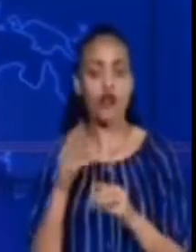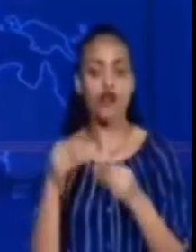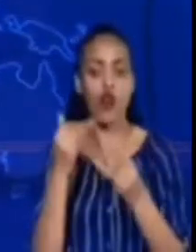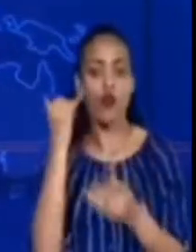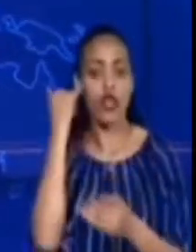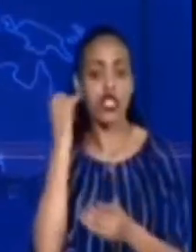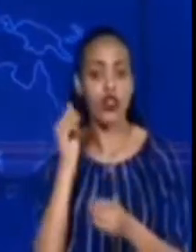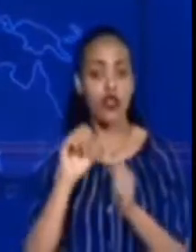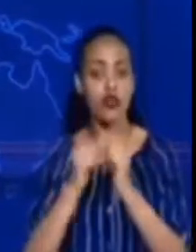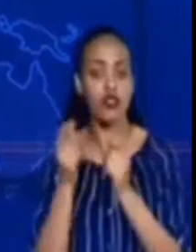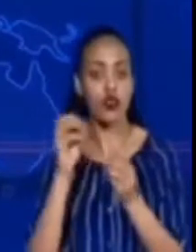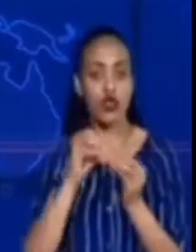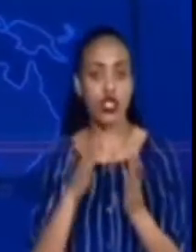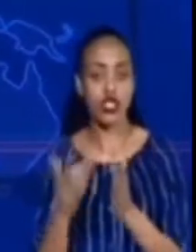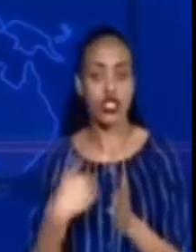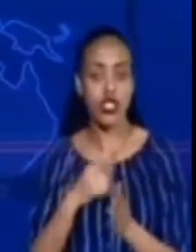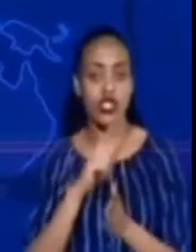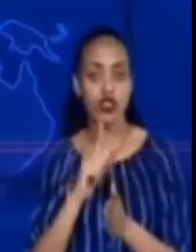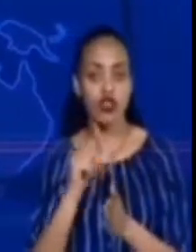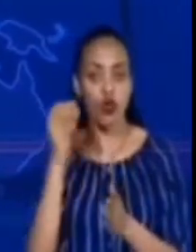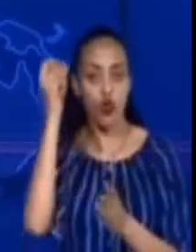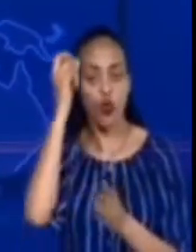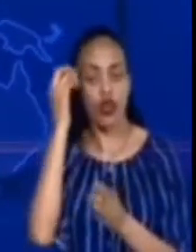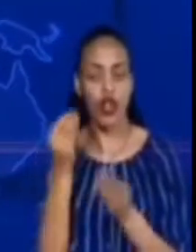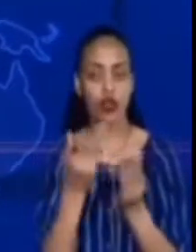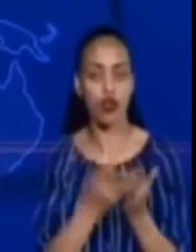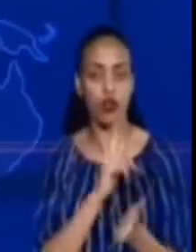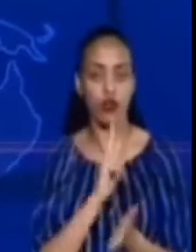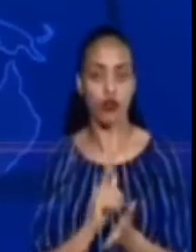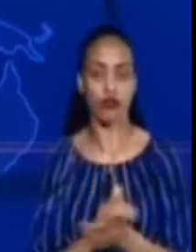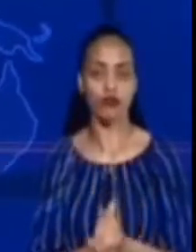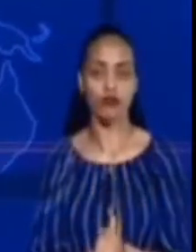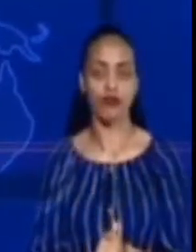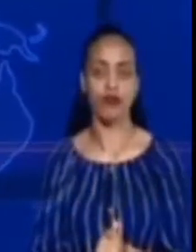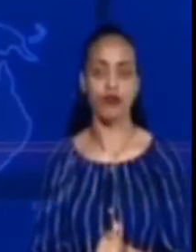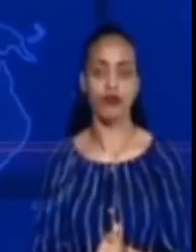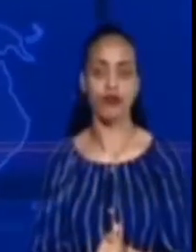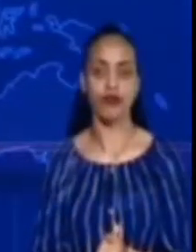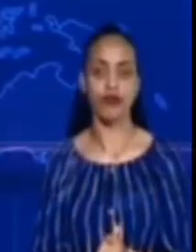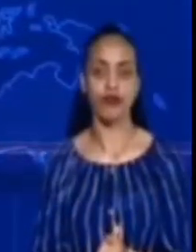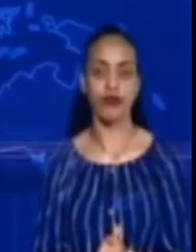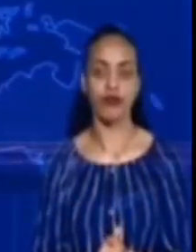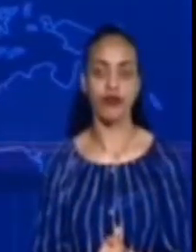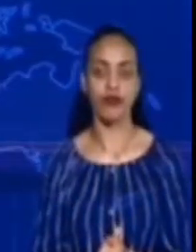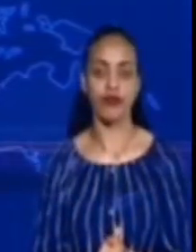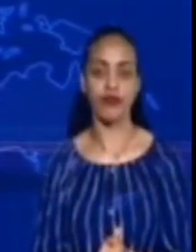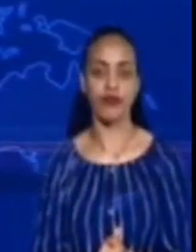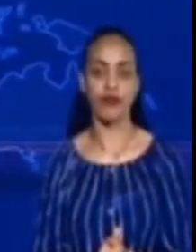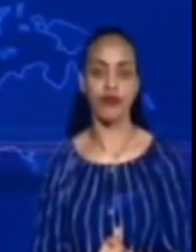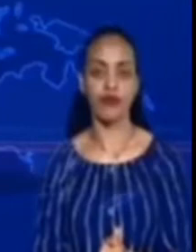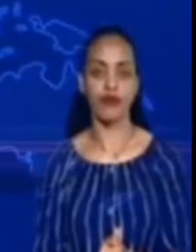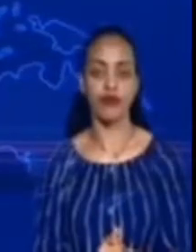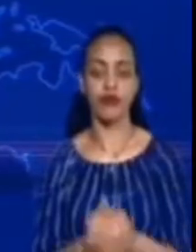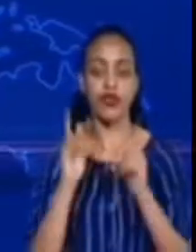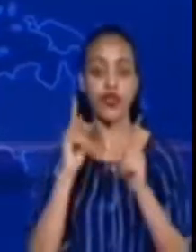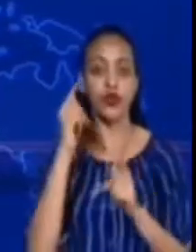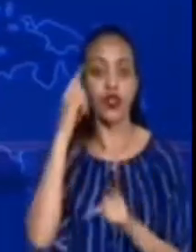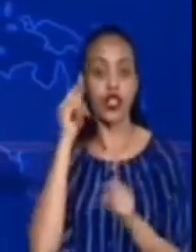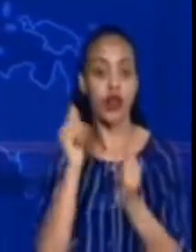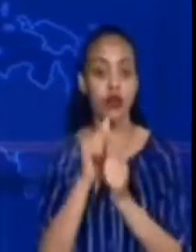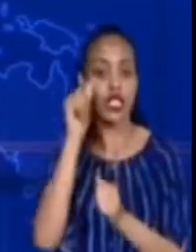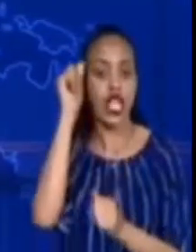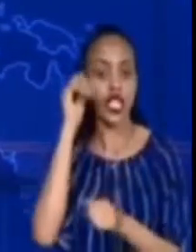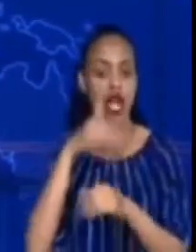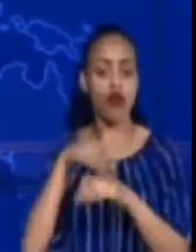ስለምትመክር አንደግፈም ለንደግፋንችን እንኳንኛ ሙስሊሞች አይደለንም ከኛ ከሙስሊሞች ውጪ ያሉትም እኮ